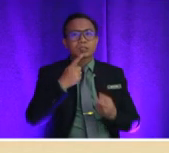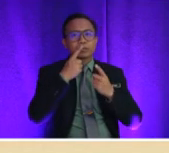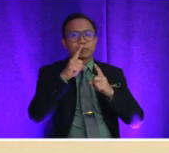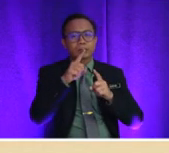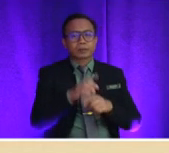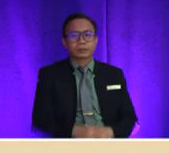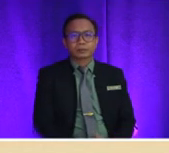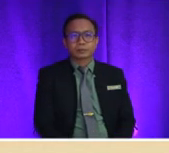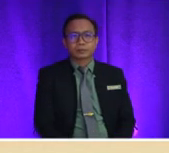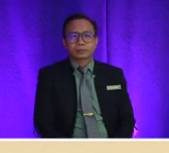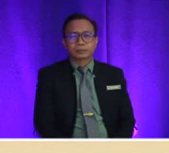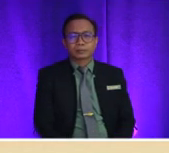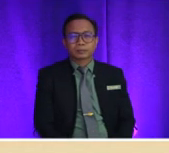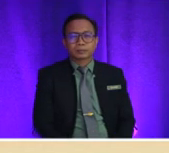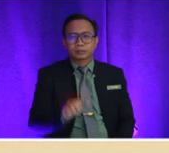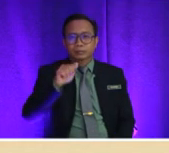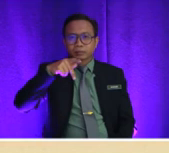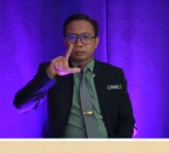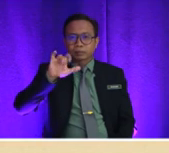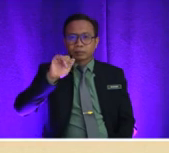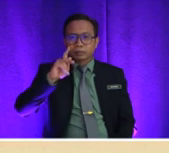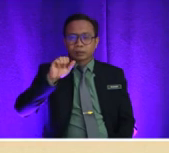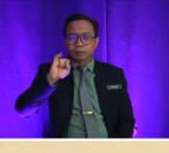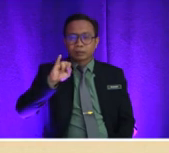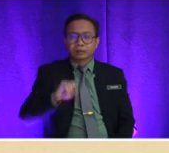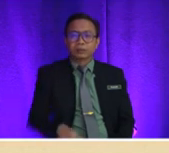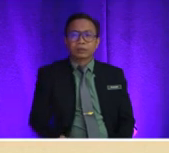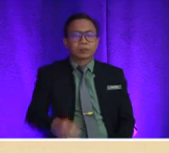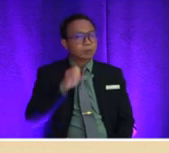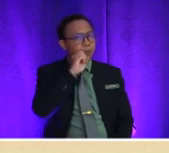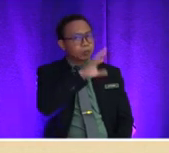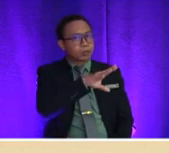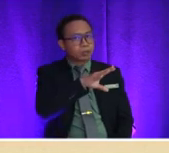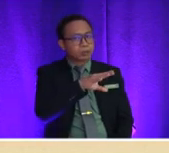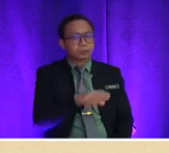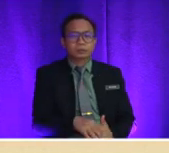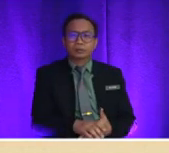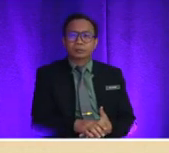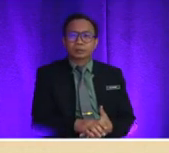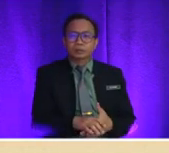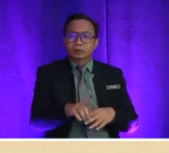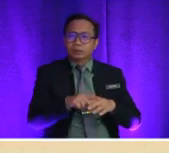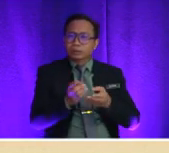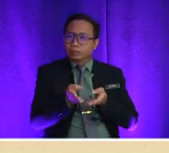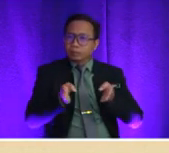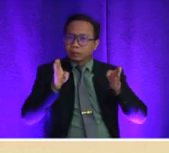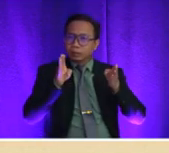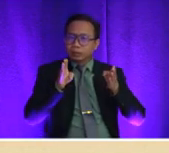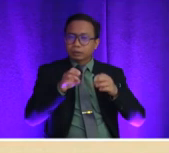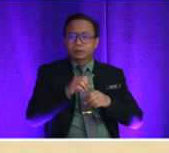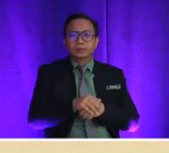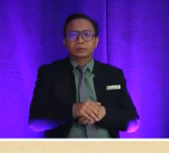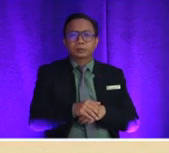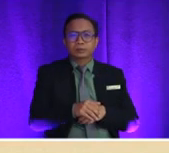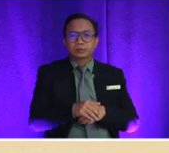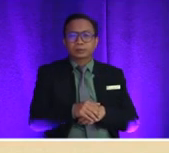aplikasi balikpapannya yang pertama yaitu kita mesti membuang sampah saraf daripada bekas pembiakan Oke